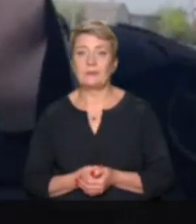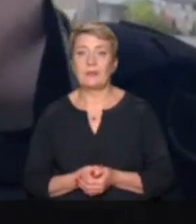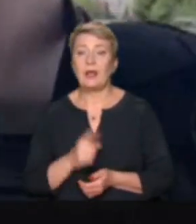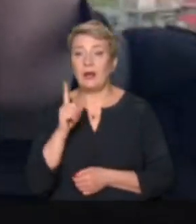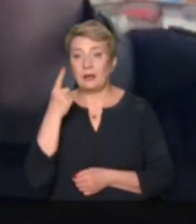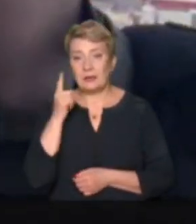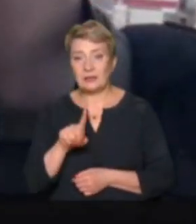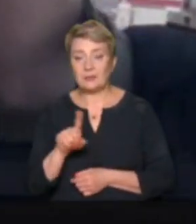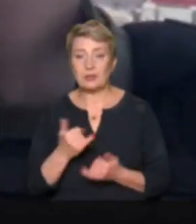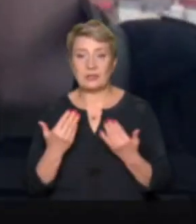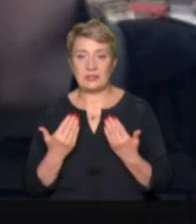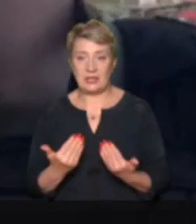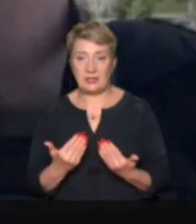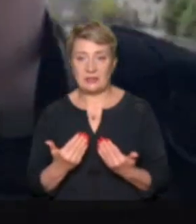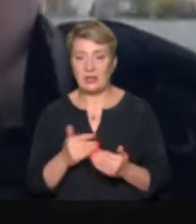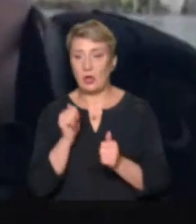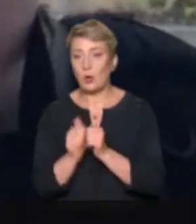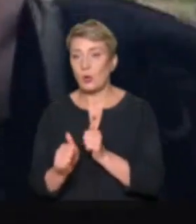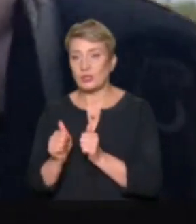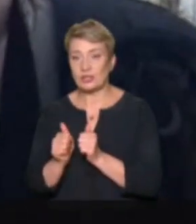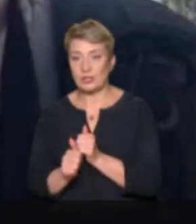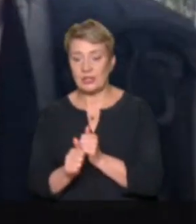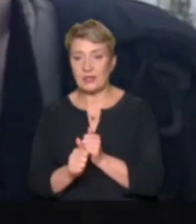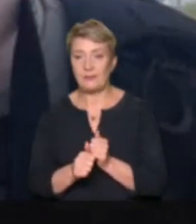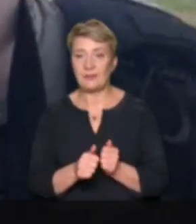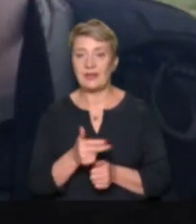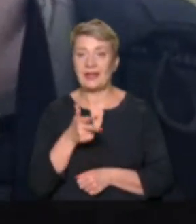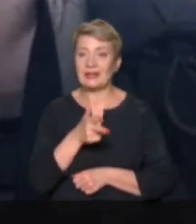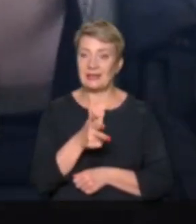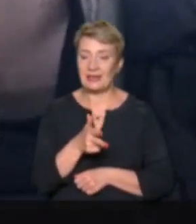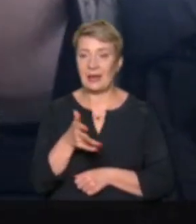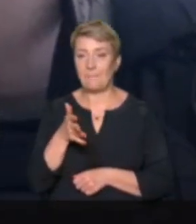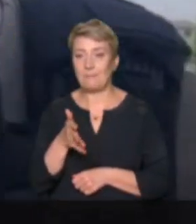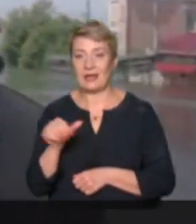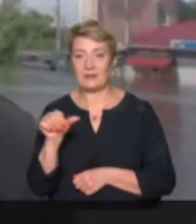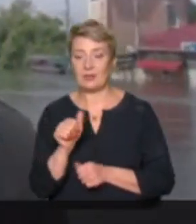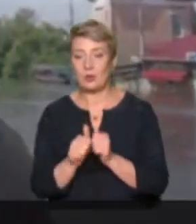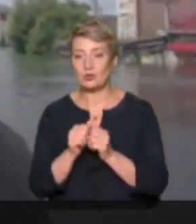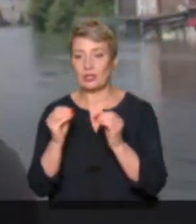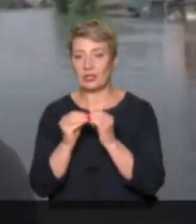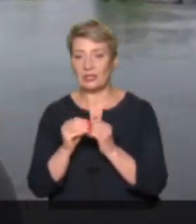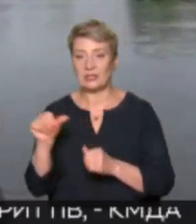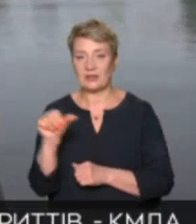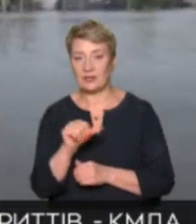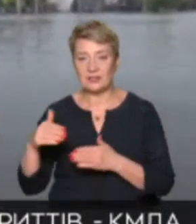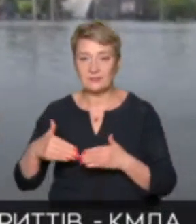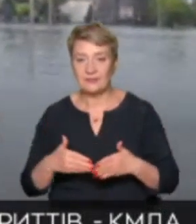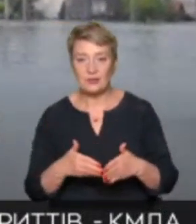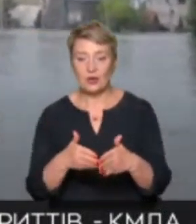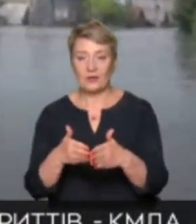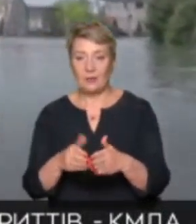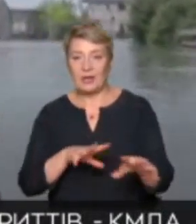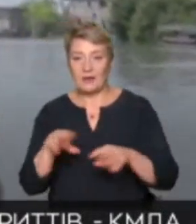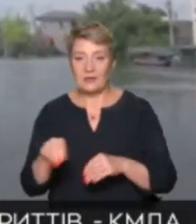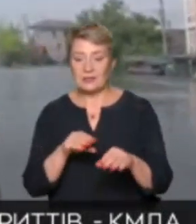що зараз майже кожні там 3-5 хвилин, кожні 10 хвилин від'їжджають човни, від'їжджає